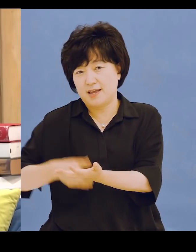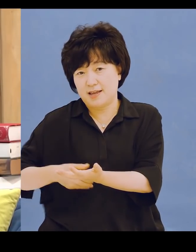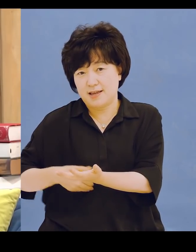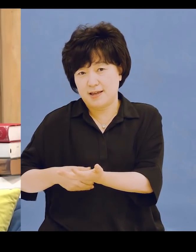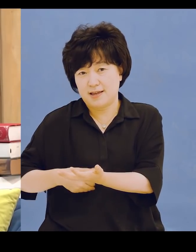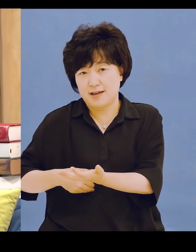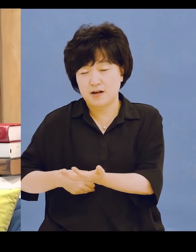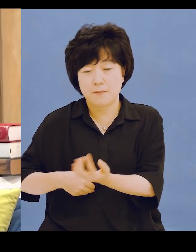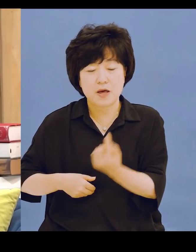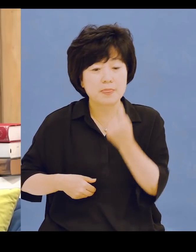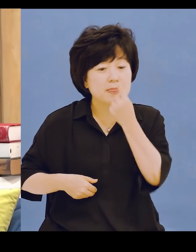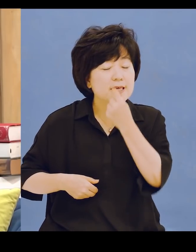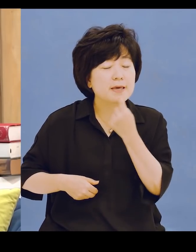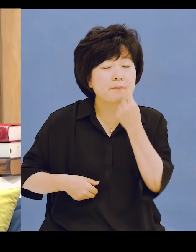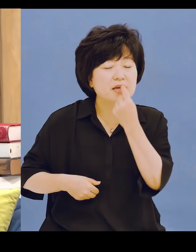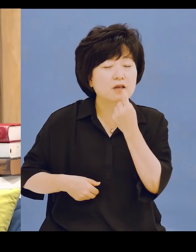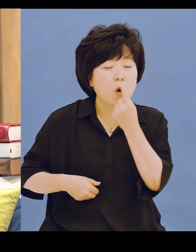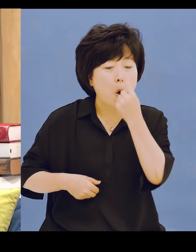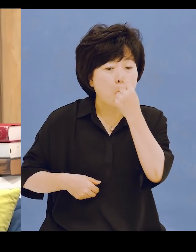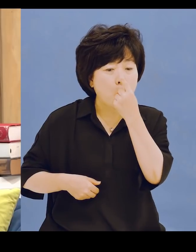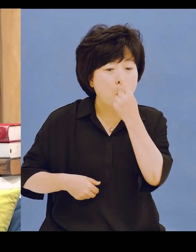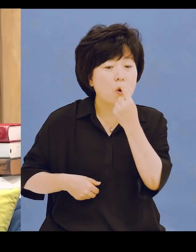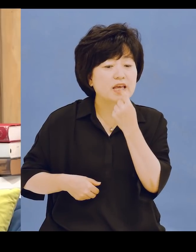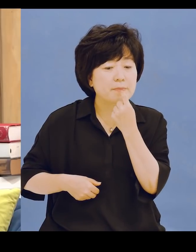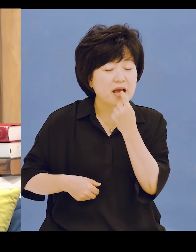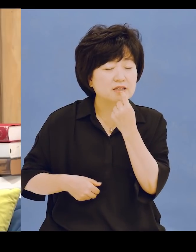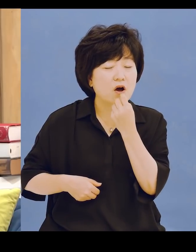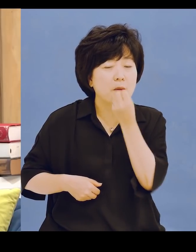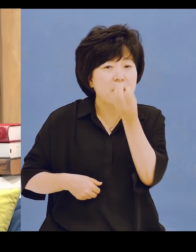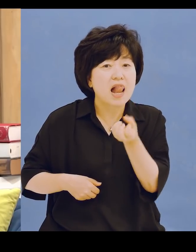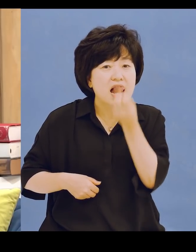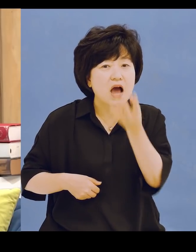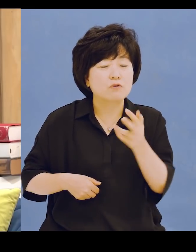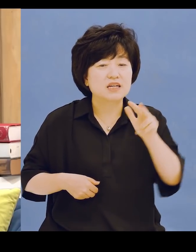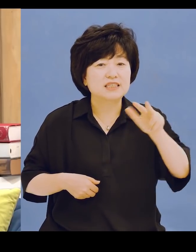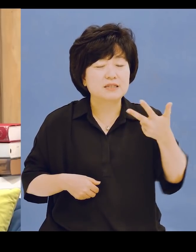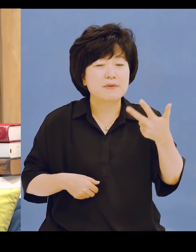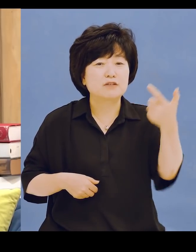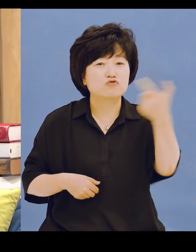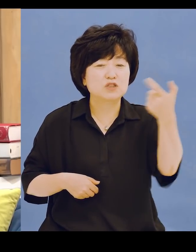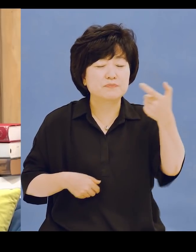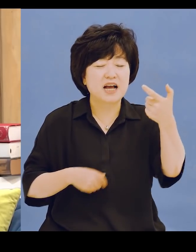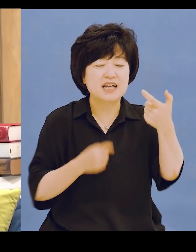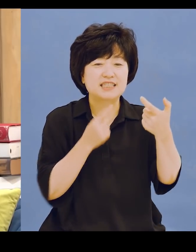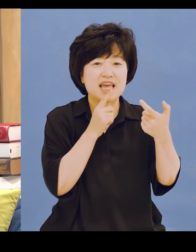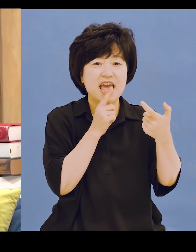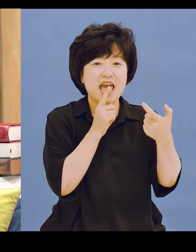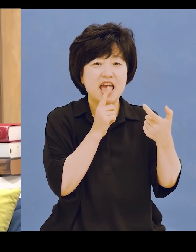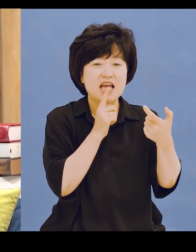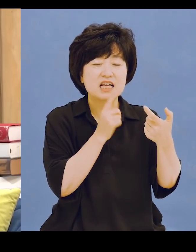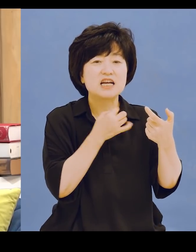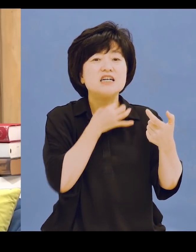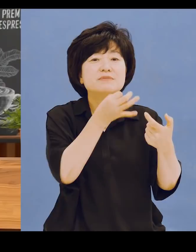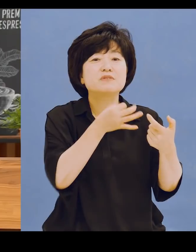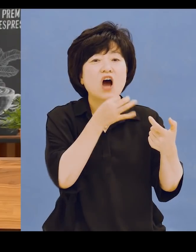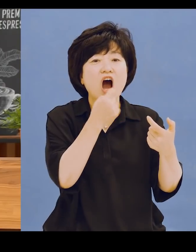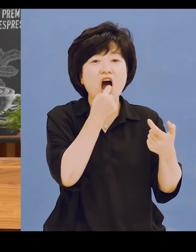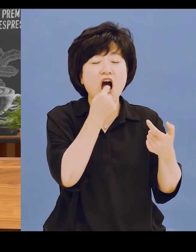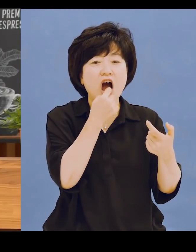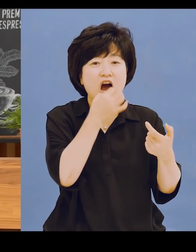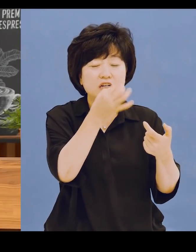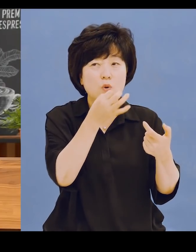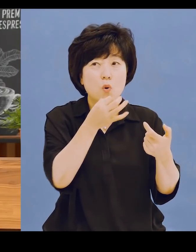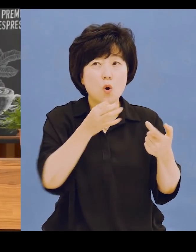하면 사람의 구강에서 나오는 코와 입에서 나오는 760가지의 소리로 세계의 모든 언어가 구성되어